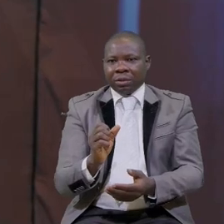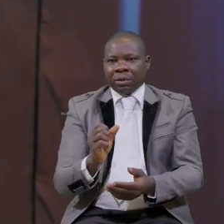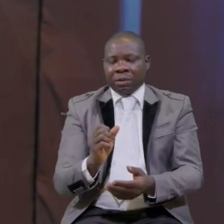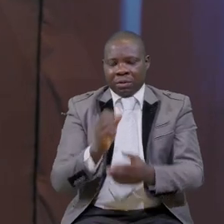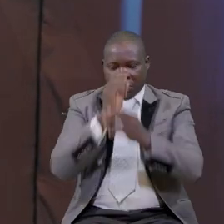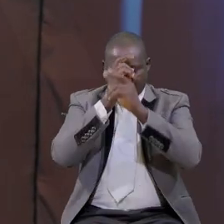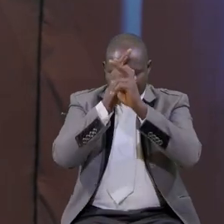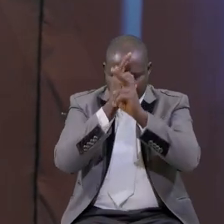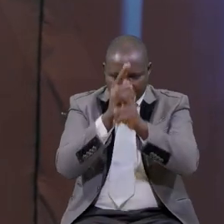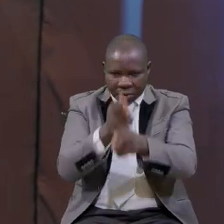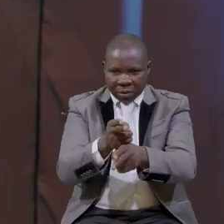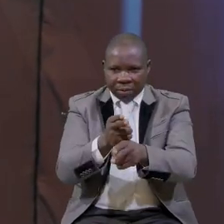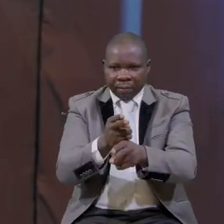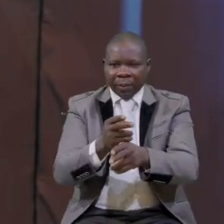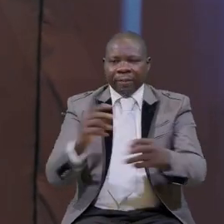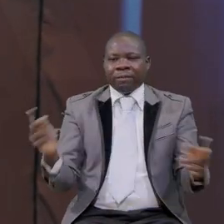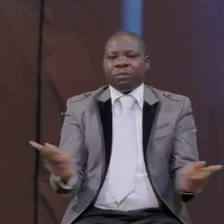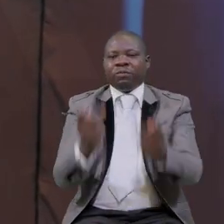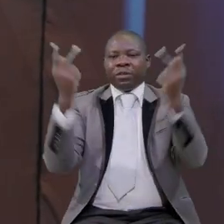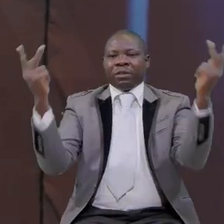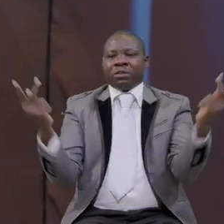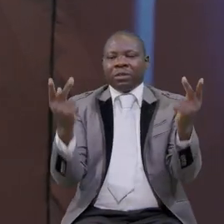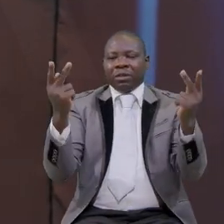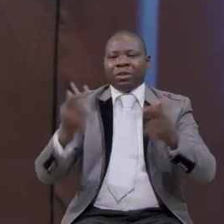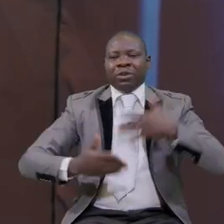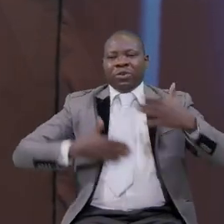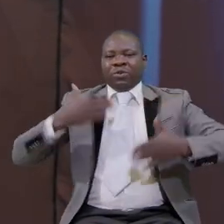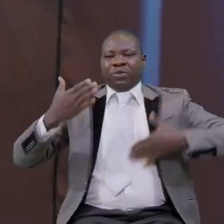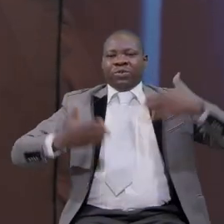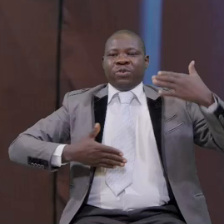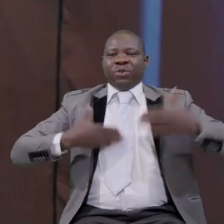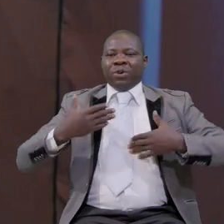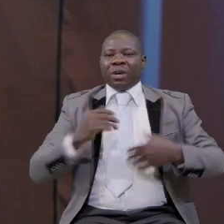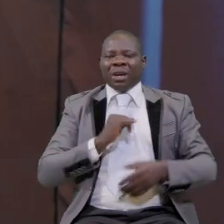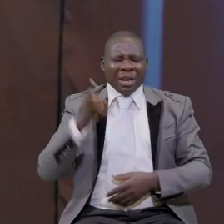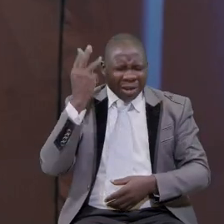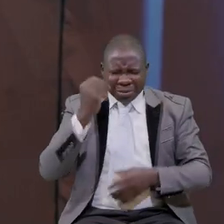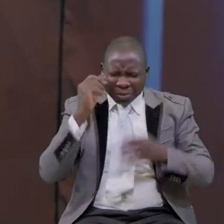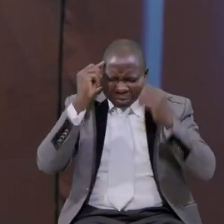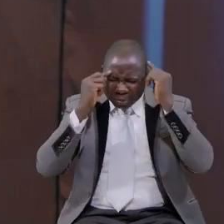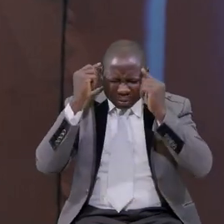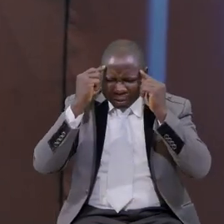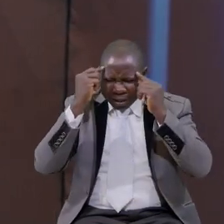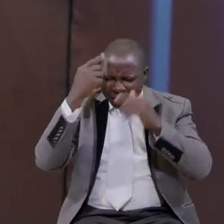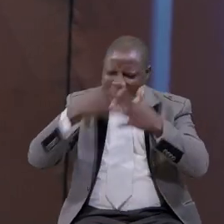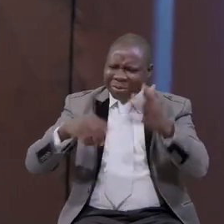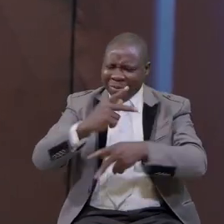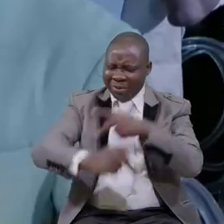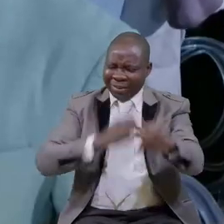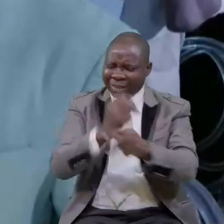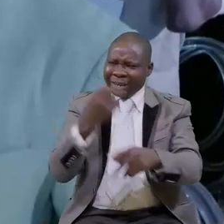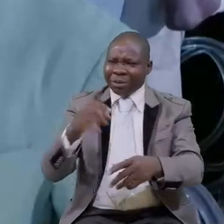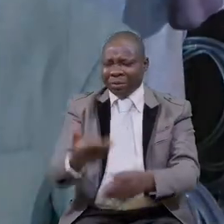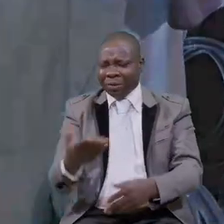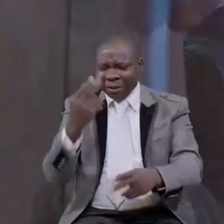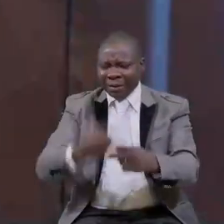la mort apporte l'honneur, la victoire, la joie. Et je me demandais quel est le type de nom de famille